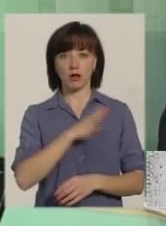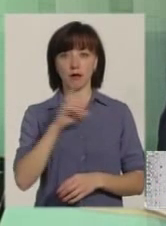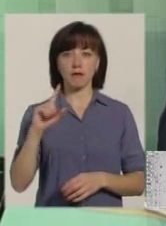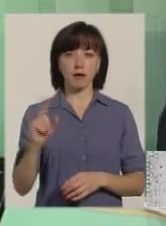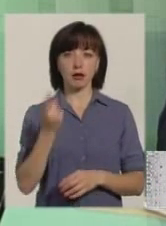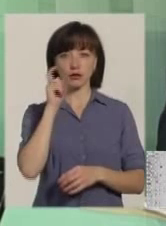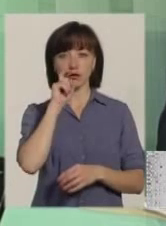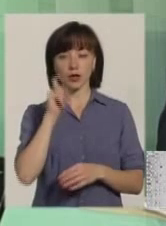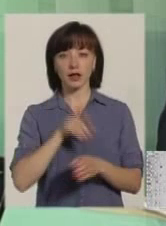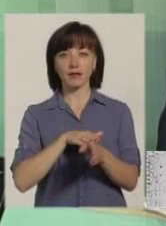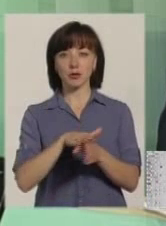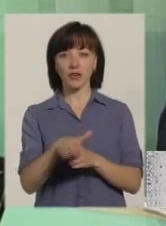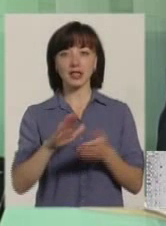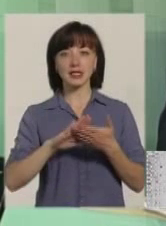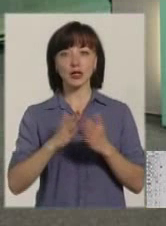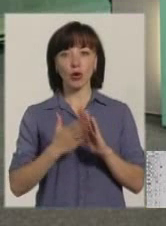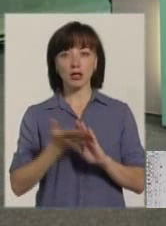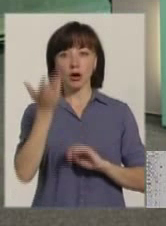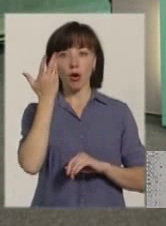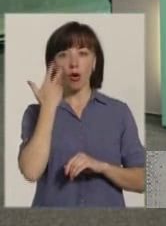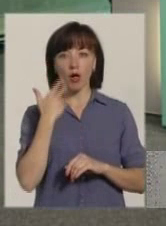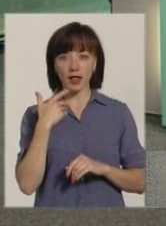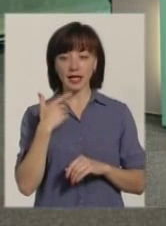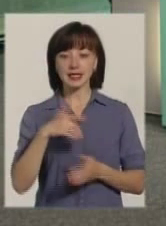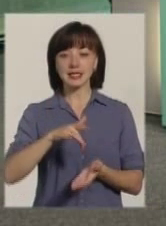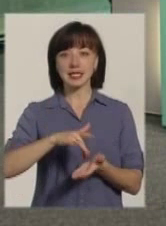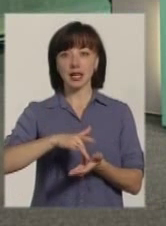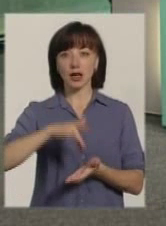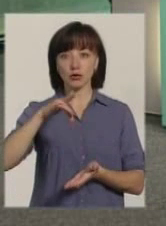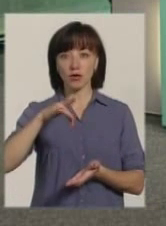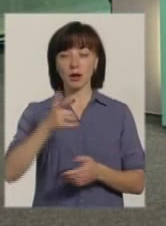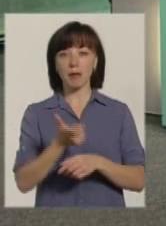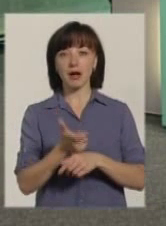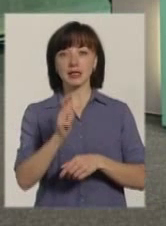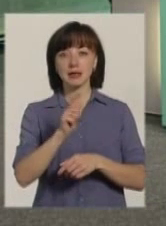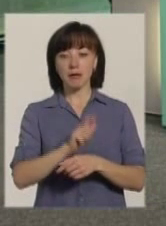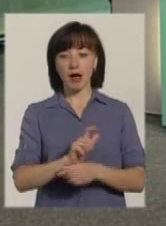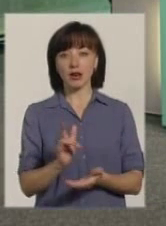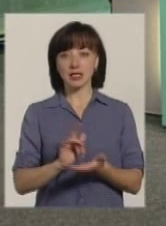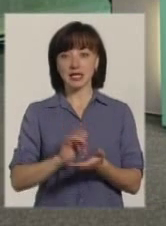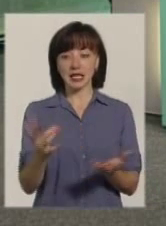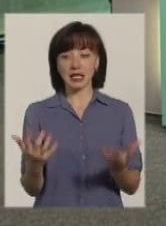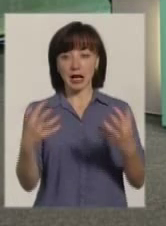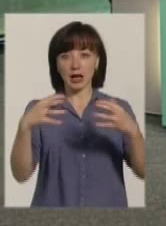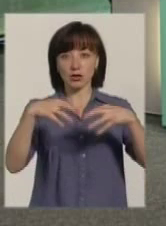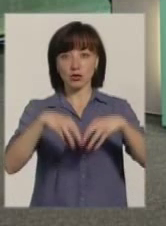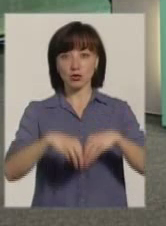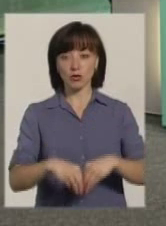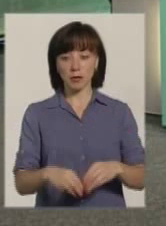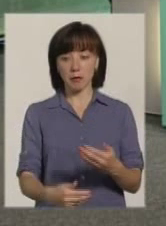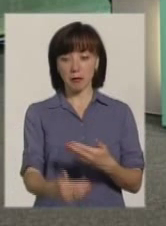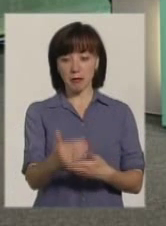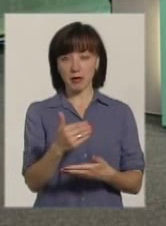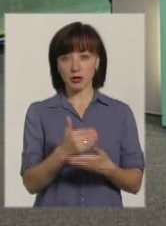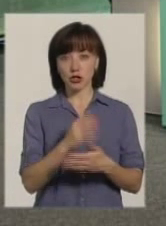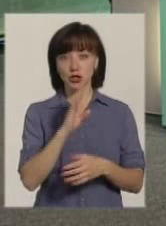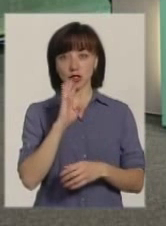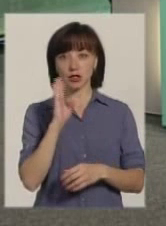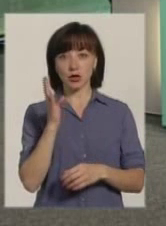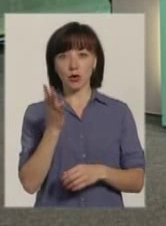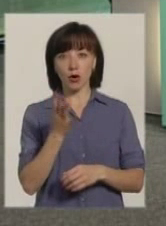в Україні відбувається ситуація, коли централізована, максимально централізована, особливо за останні, передостанні там 4